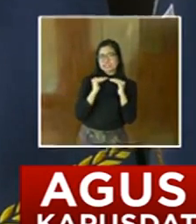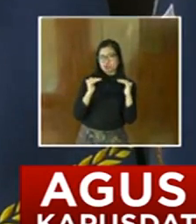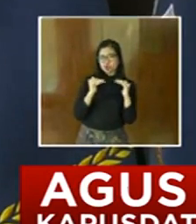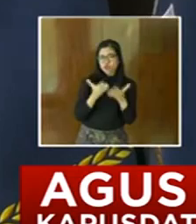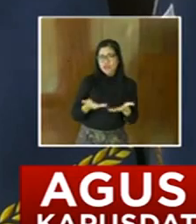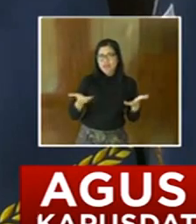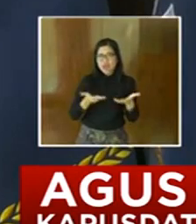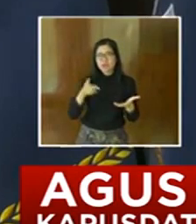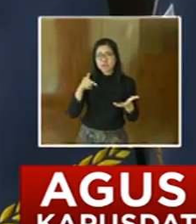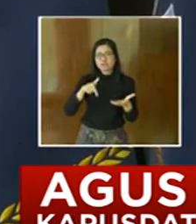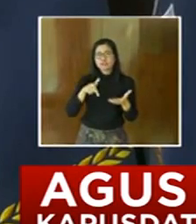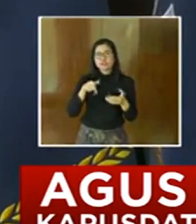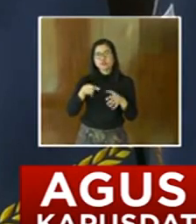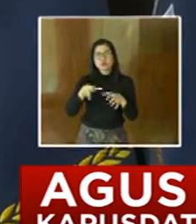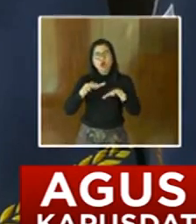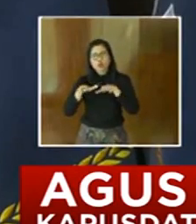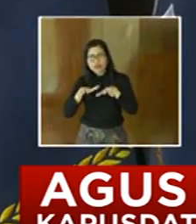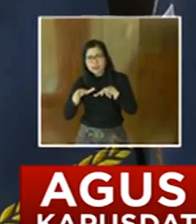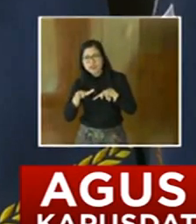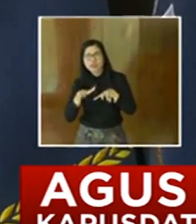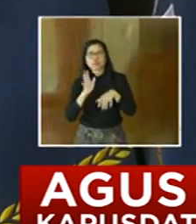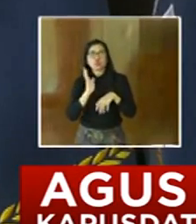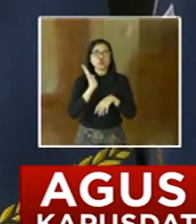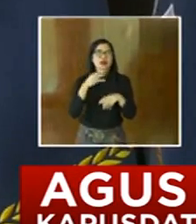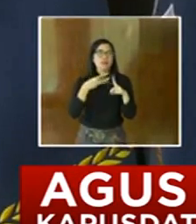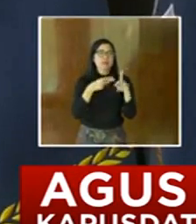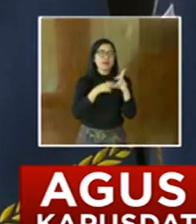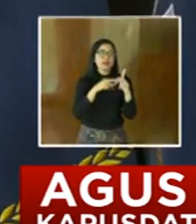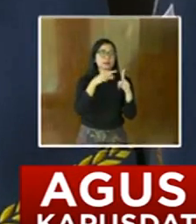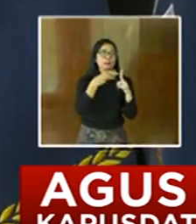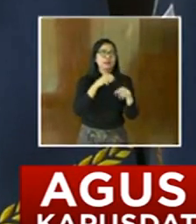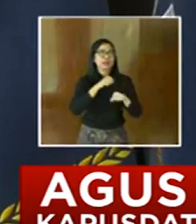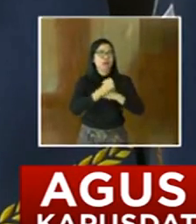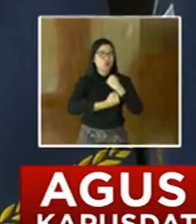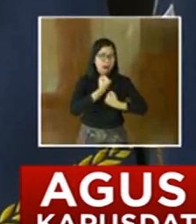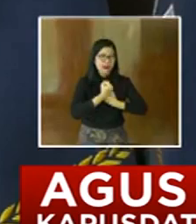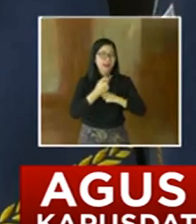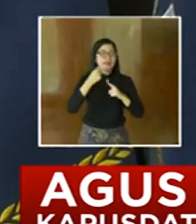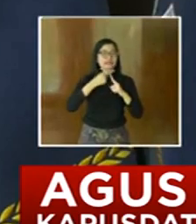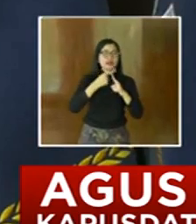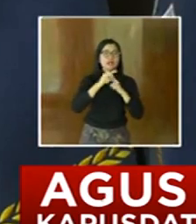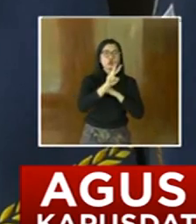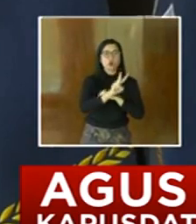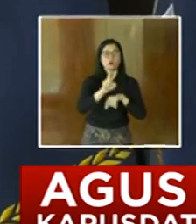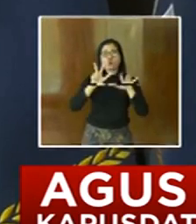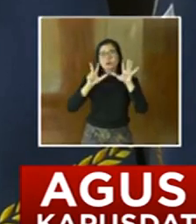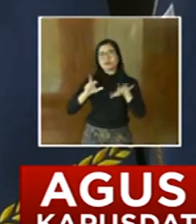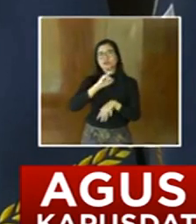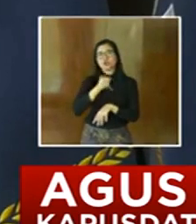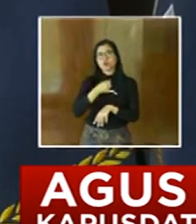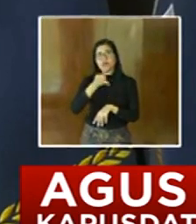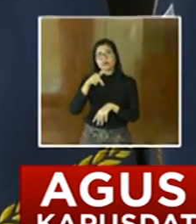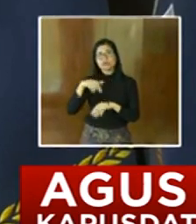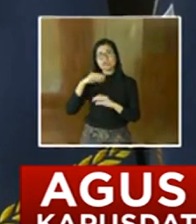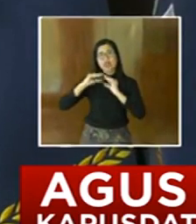tertentu penanganan darurat itu udah di tempat luar Kepala BNPB pada tanggal 28 Jan 22 saat ada rapat